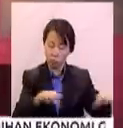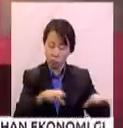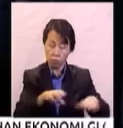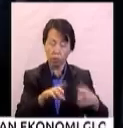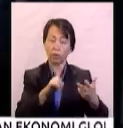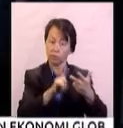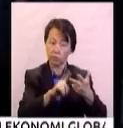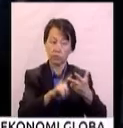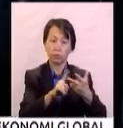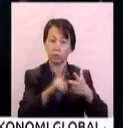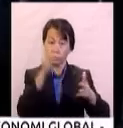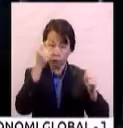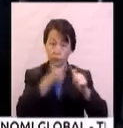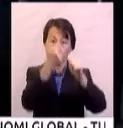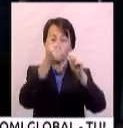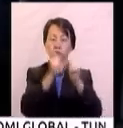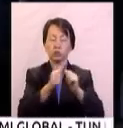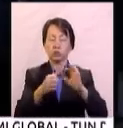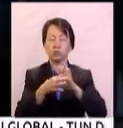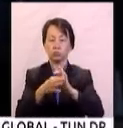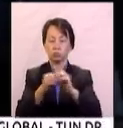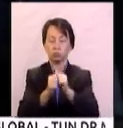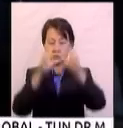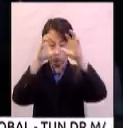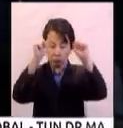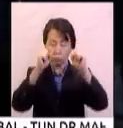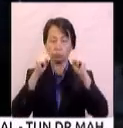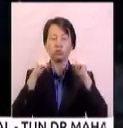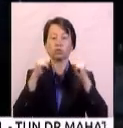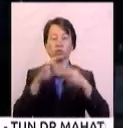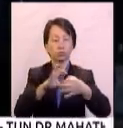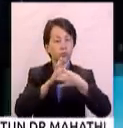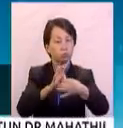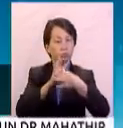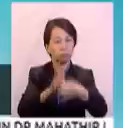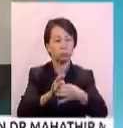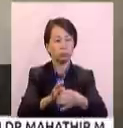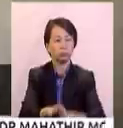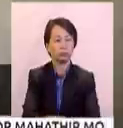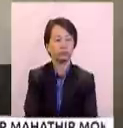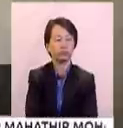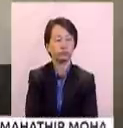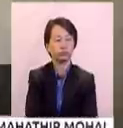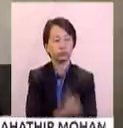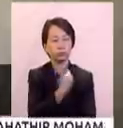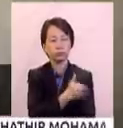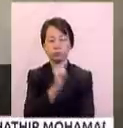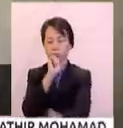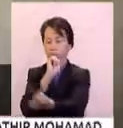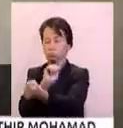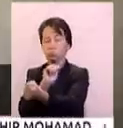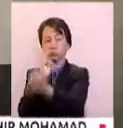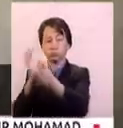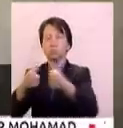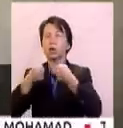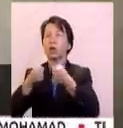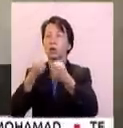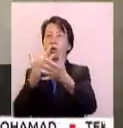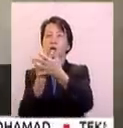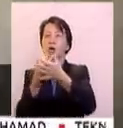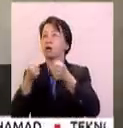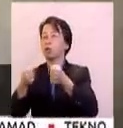inisiatif seumpamanya dengan kerjasama majikan sektor swasta. Bekas banduan yang suffer